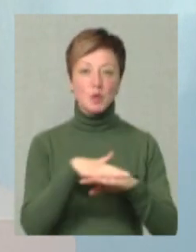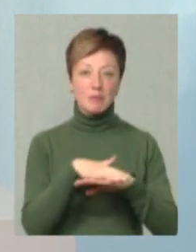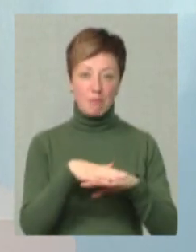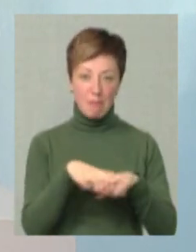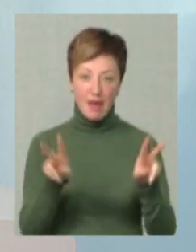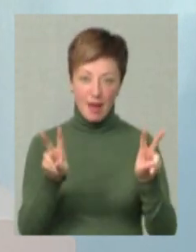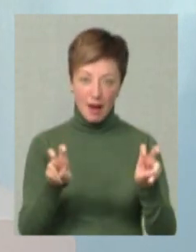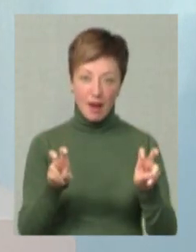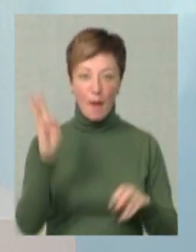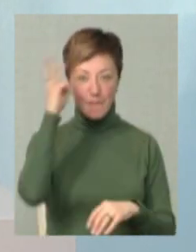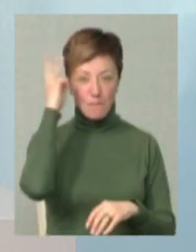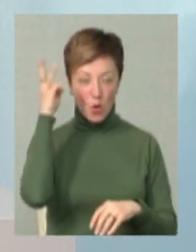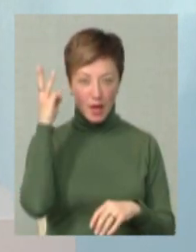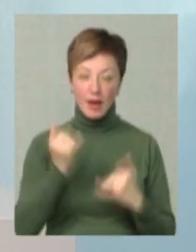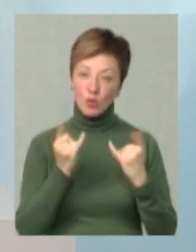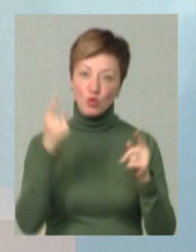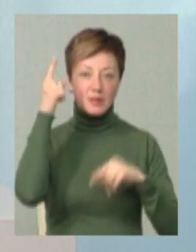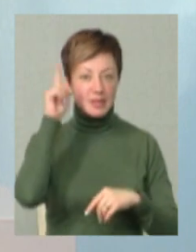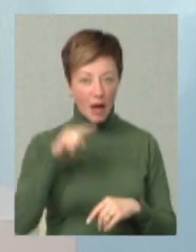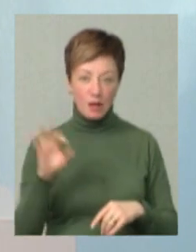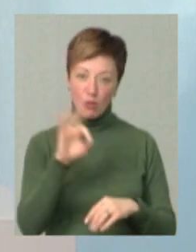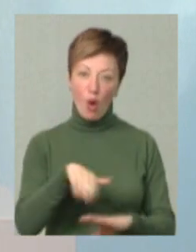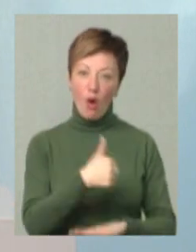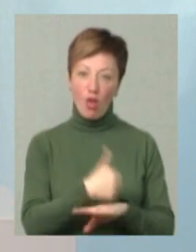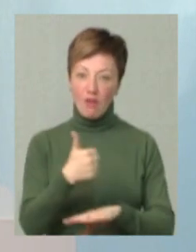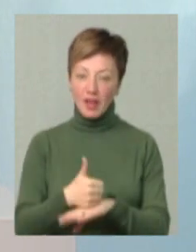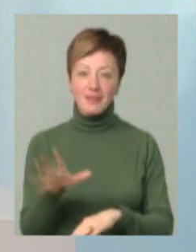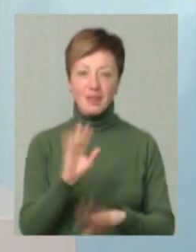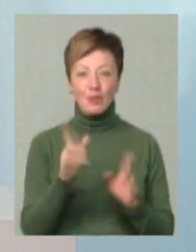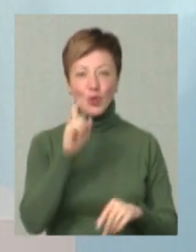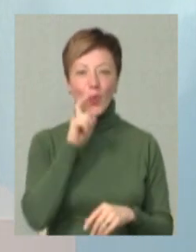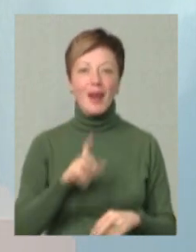Суспільне.ua Поділля для того, щоб знати про головне. Все буде Україна!